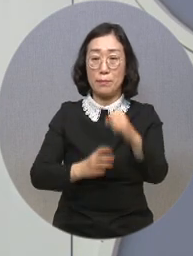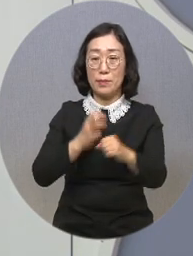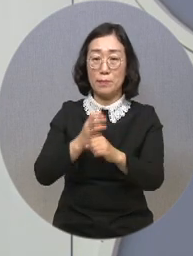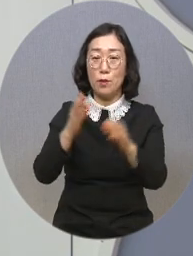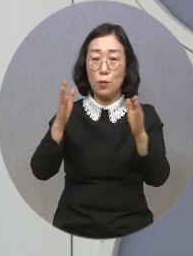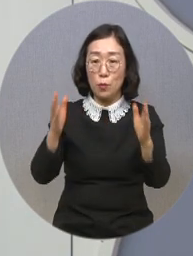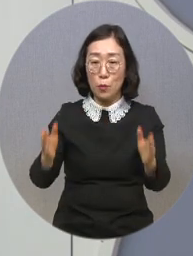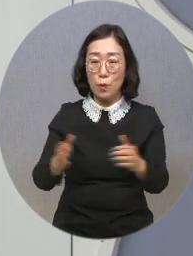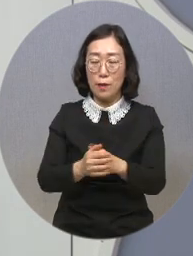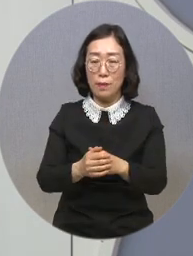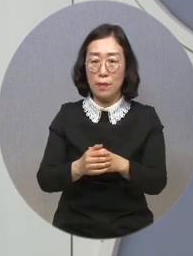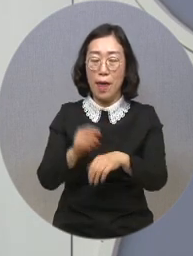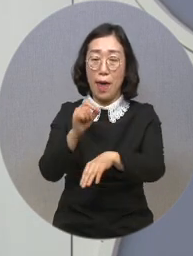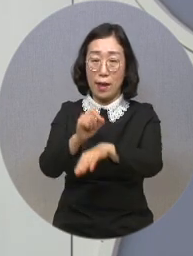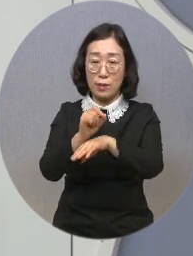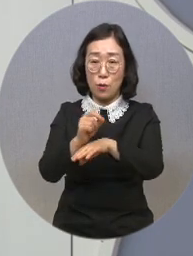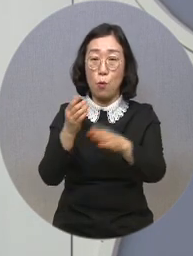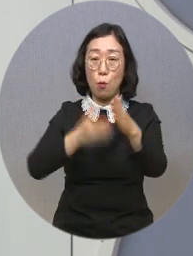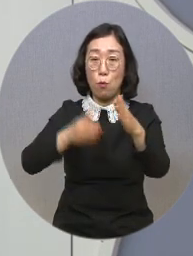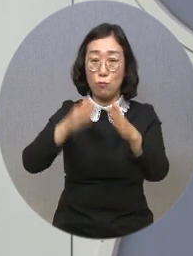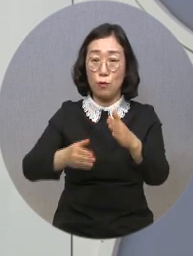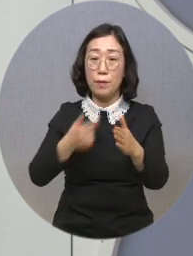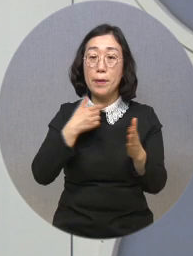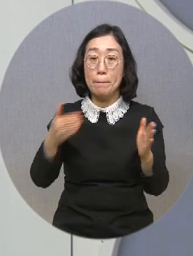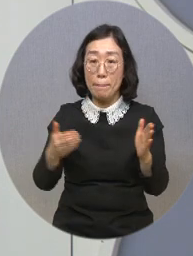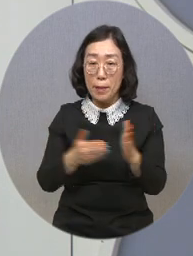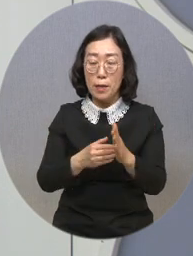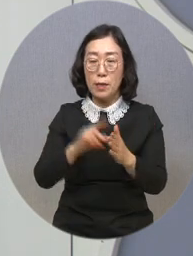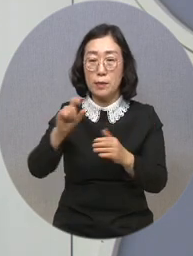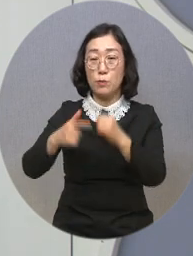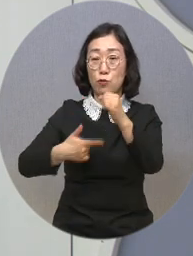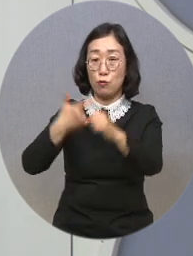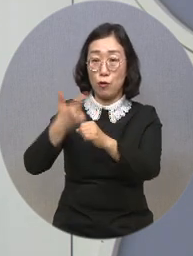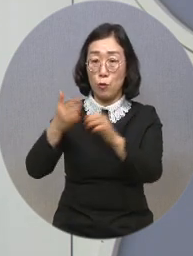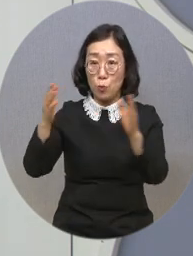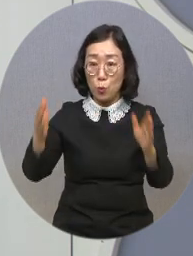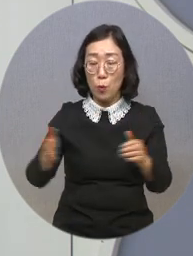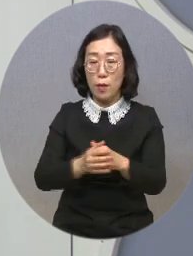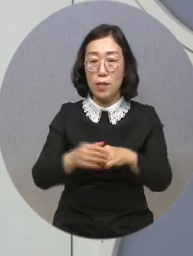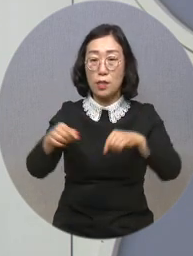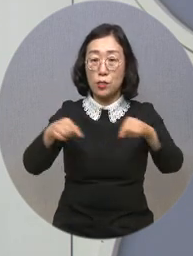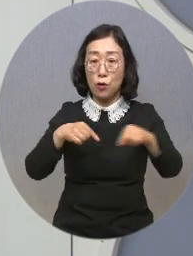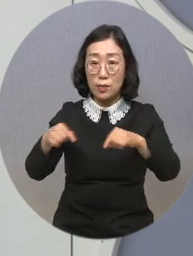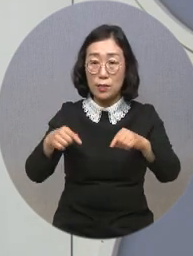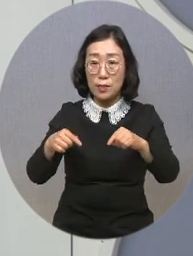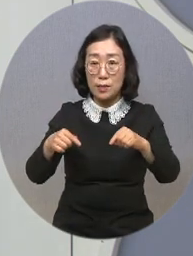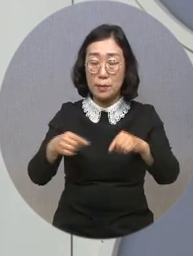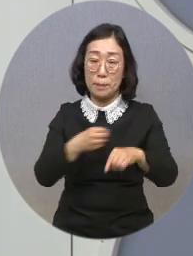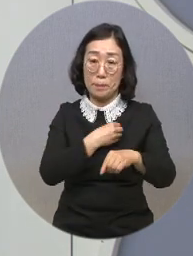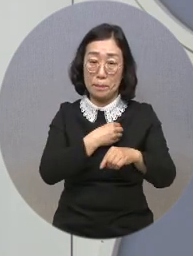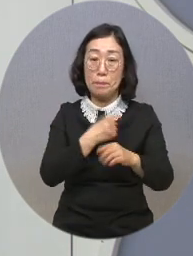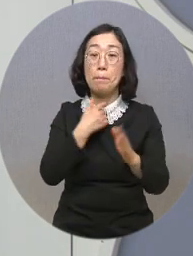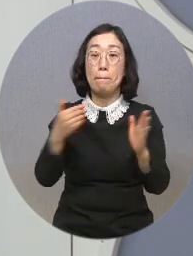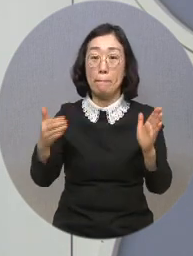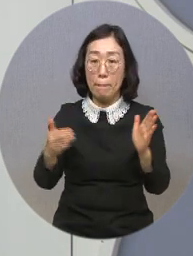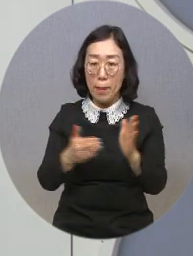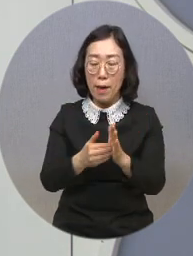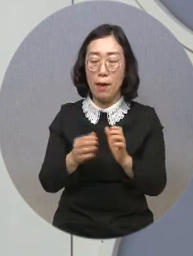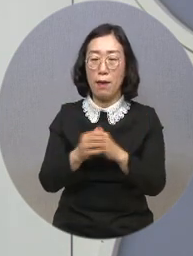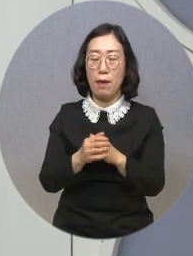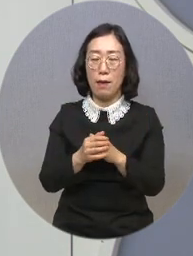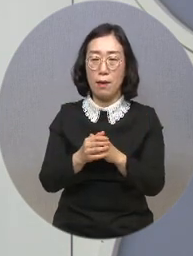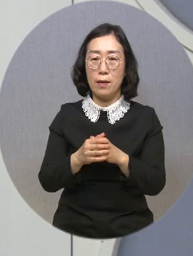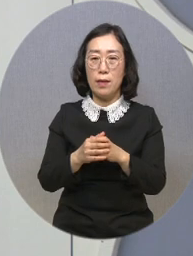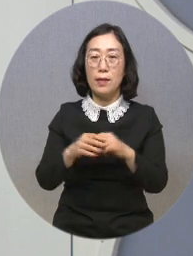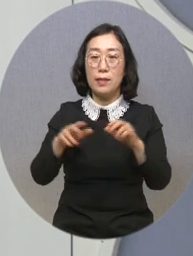동안 행정 공무원을 했고 16년 동안 이제 정치 의정 활동을 해서